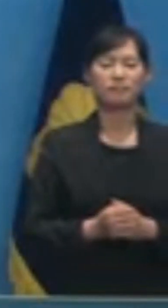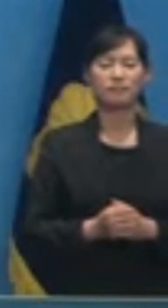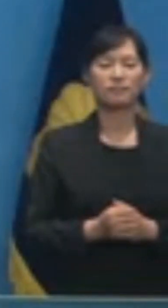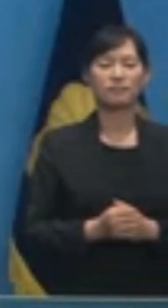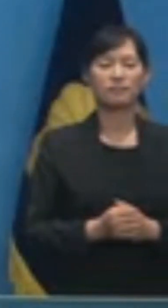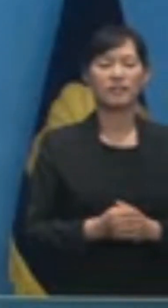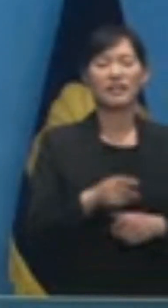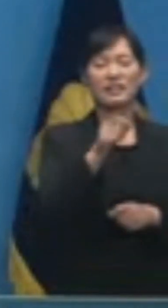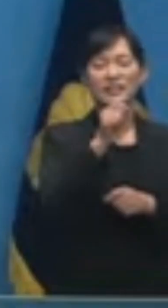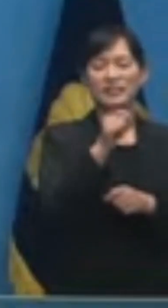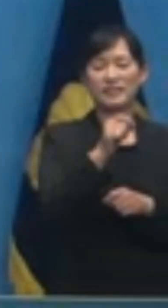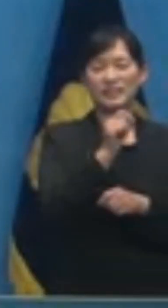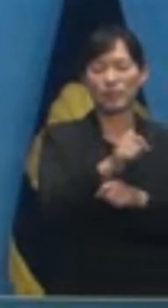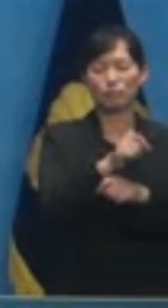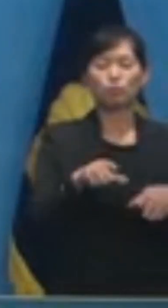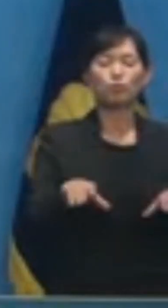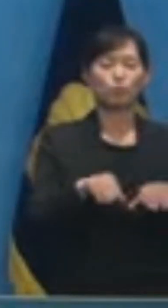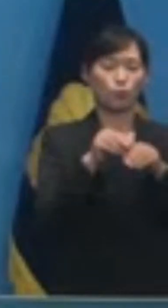박병선 사무총장님이십니다.